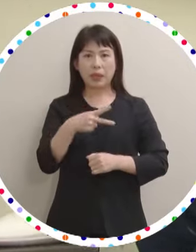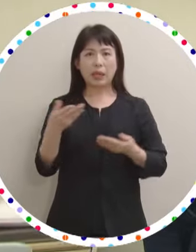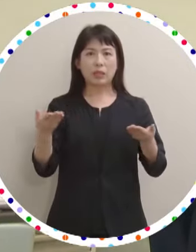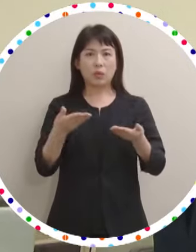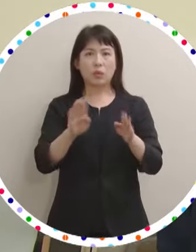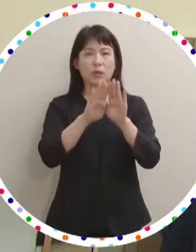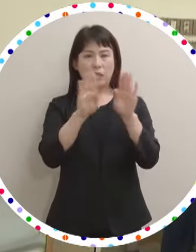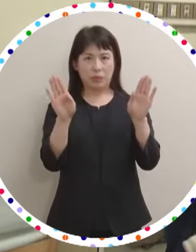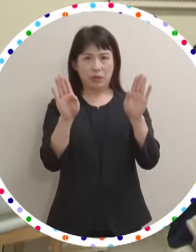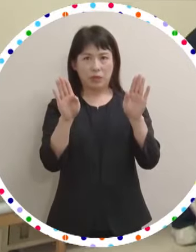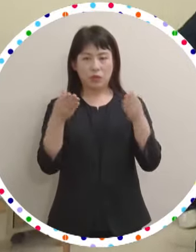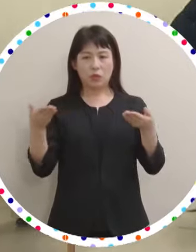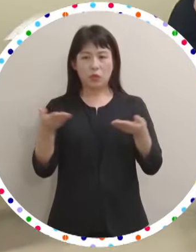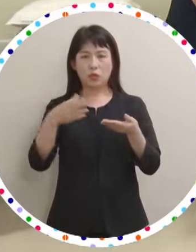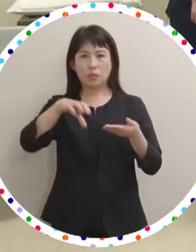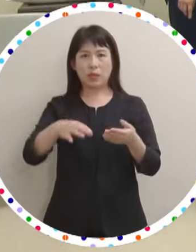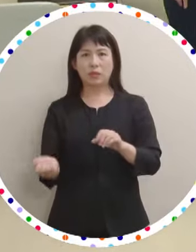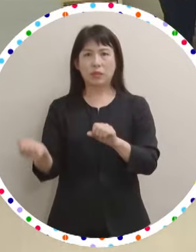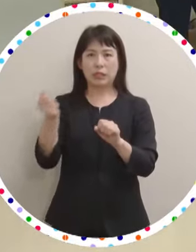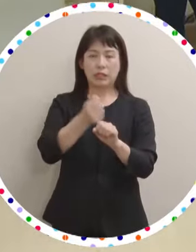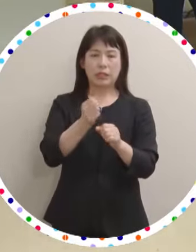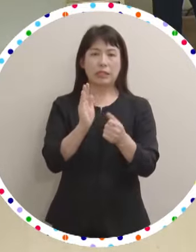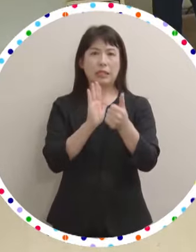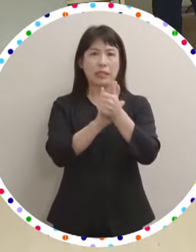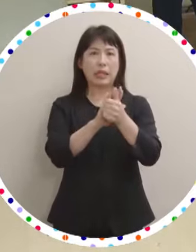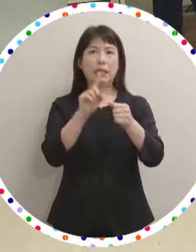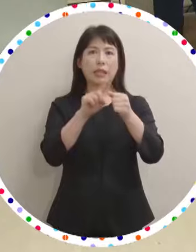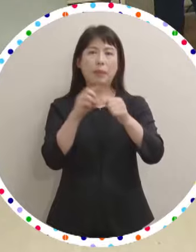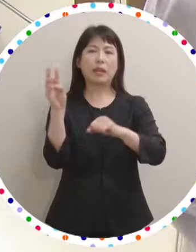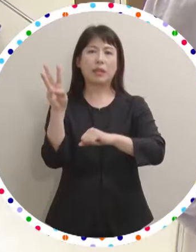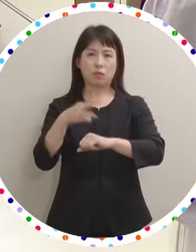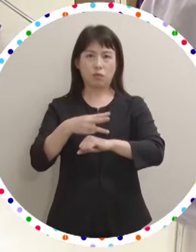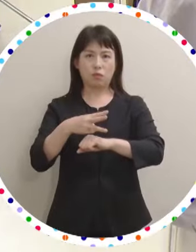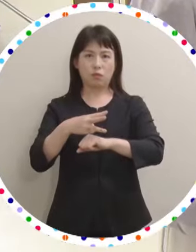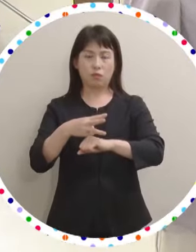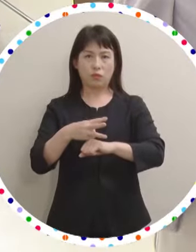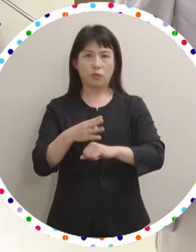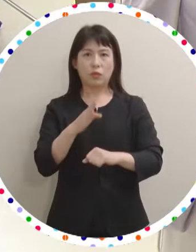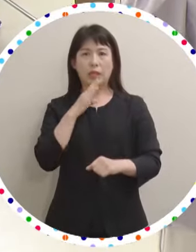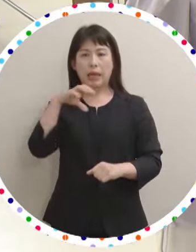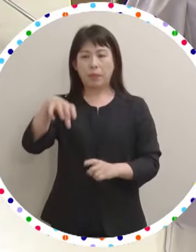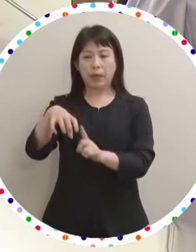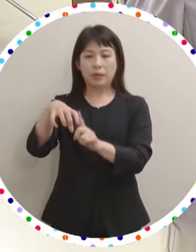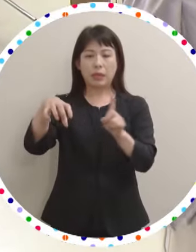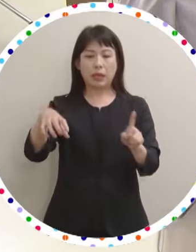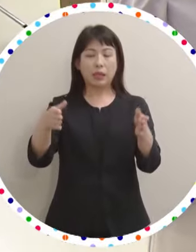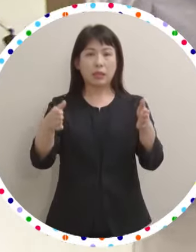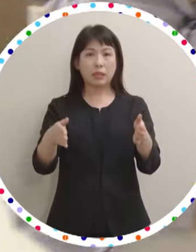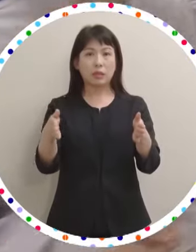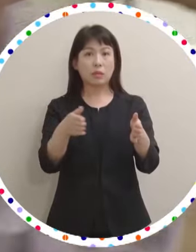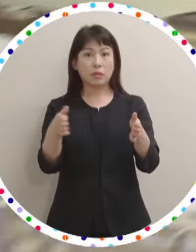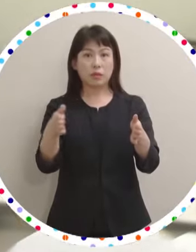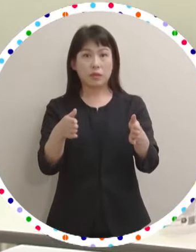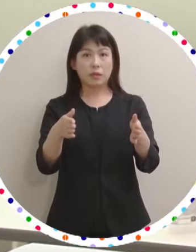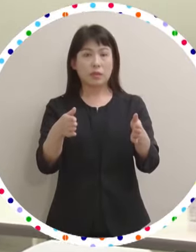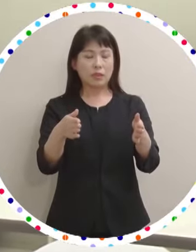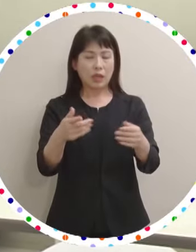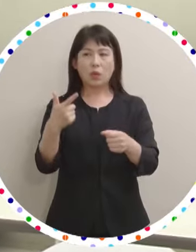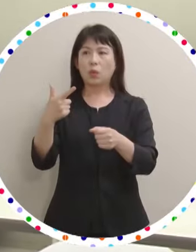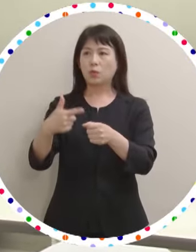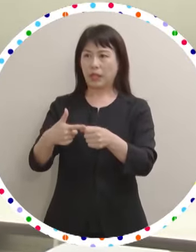や職場復帰を支援するための研修です。実際現場を離れて何年くらいになるんですか？ 6年